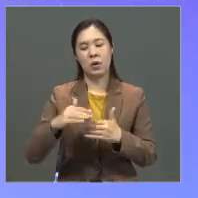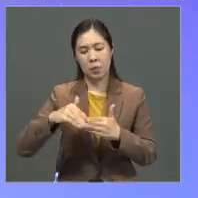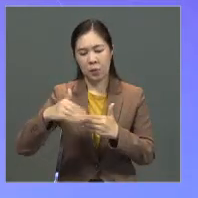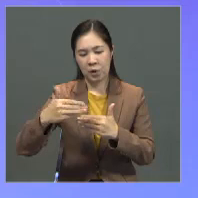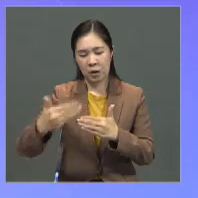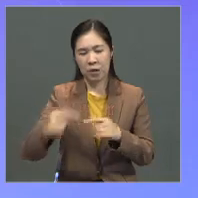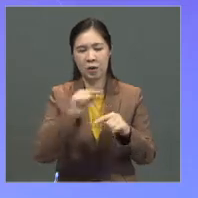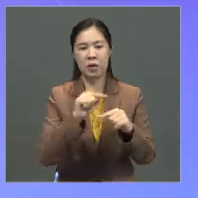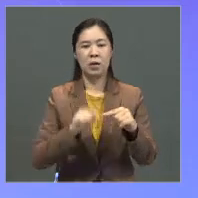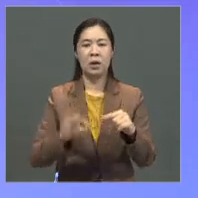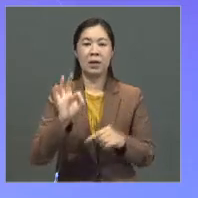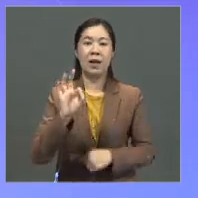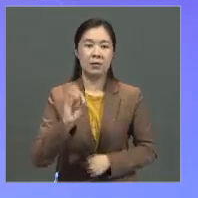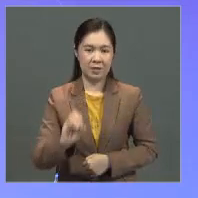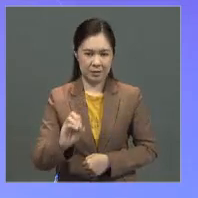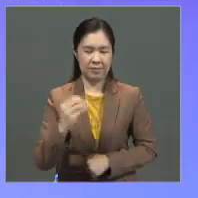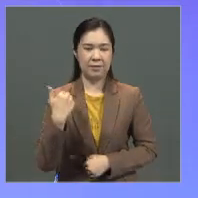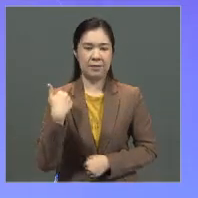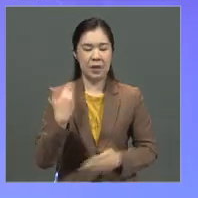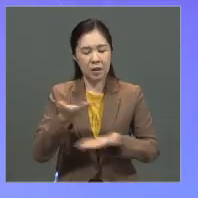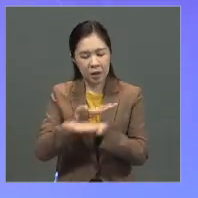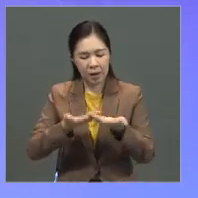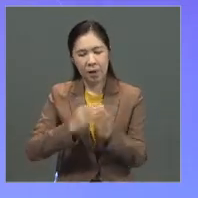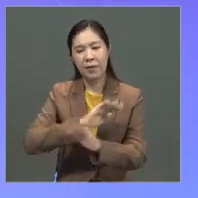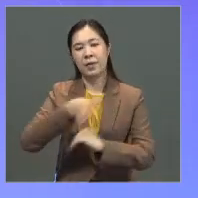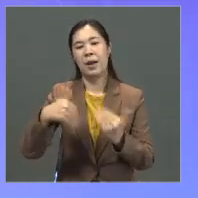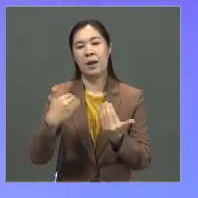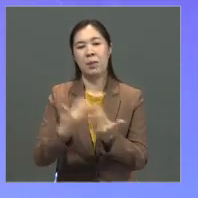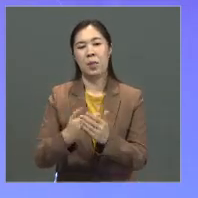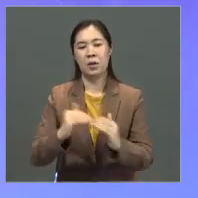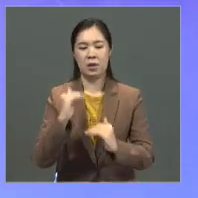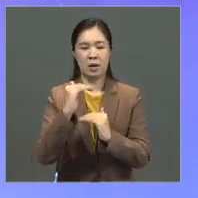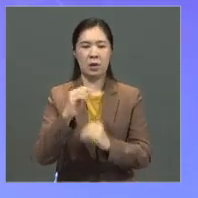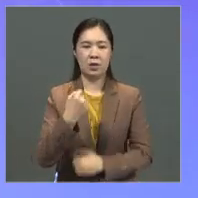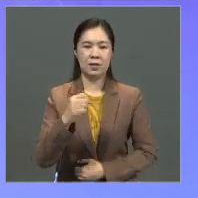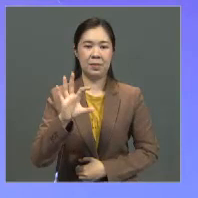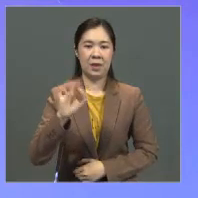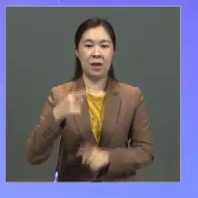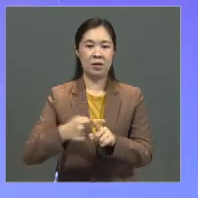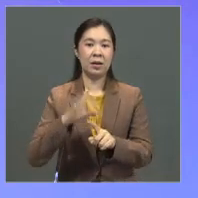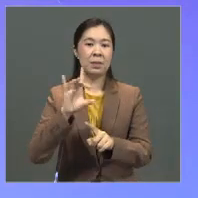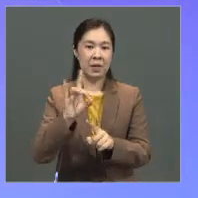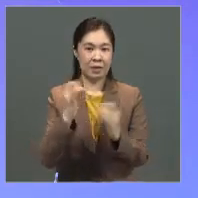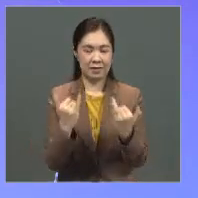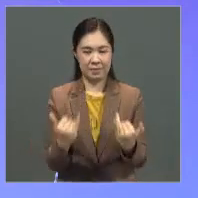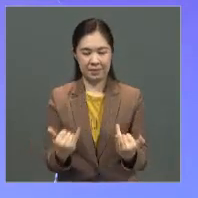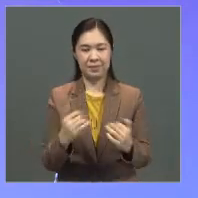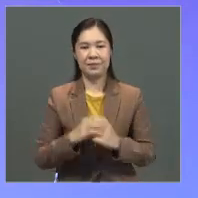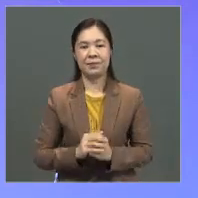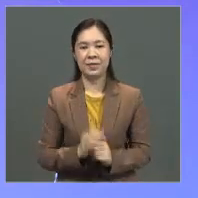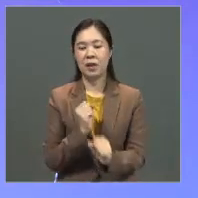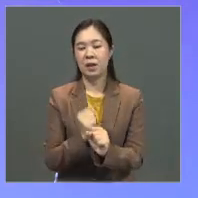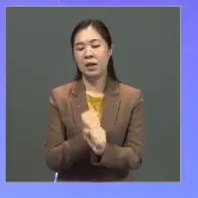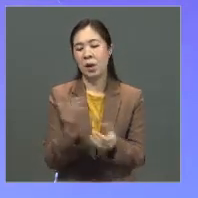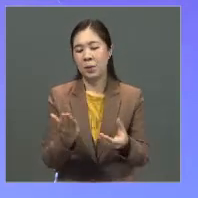ไปแล้วประมาณ90%ก็คาดว่าจะพิจารณาทั้งหมดได้ภายในวันที่19สิงหาคมนี้จากนั้นก็จะเป็นการ